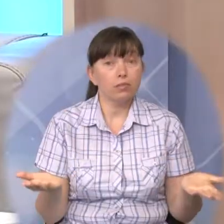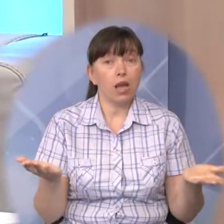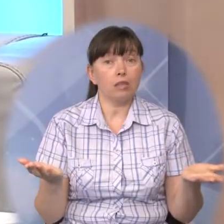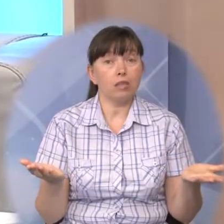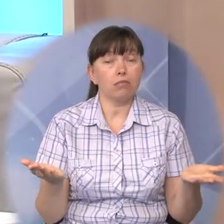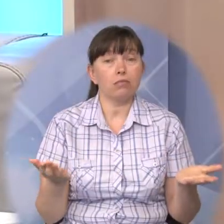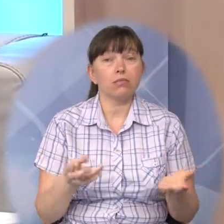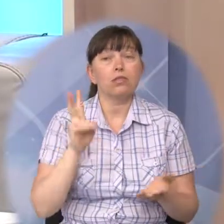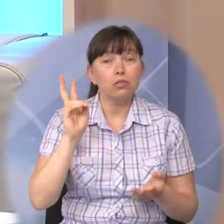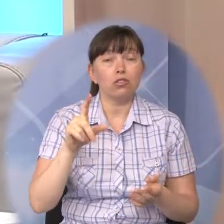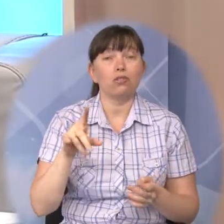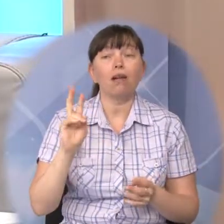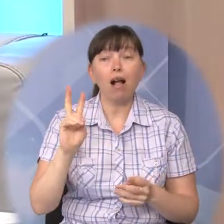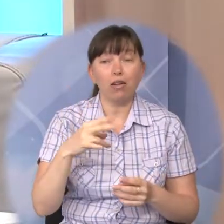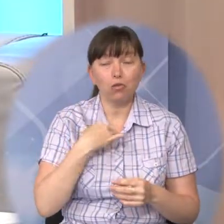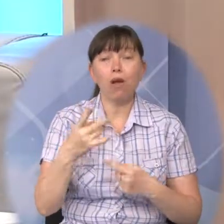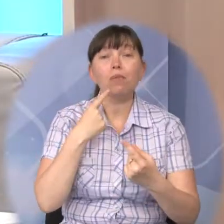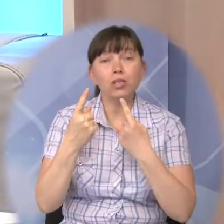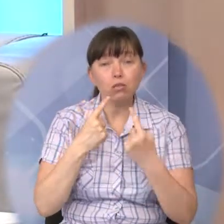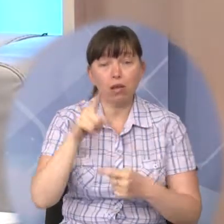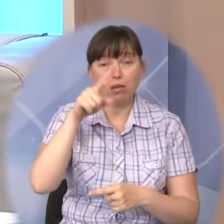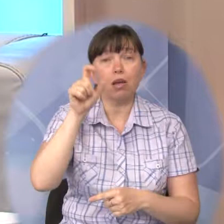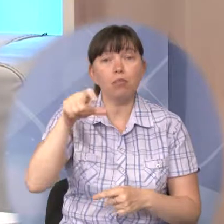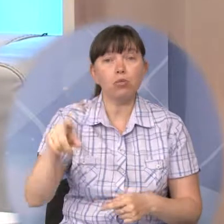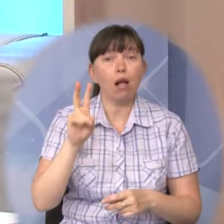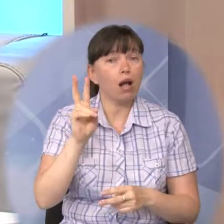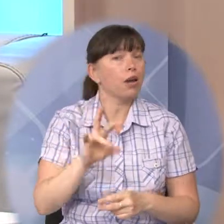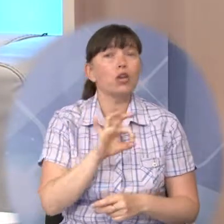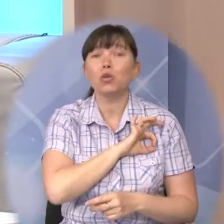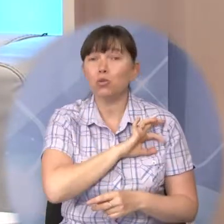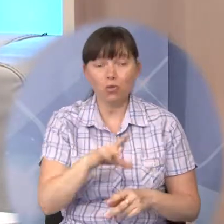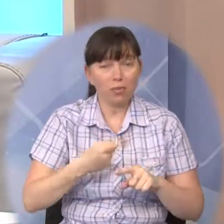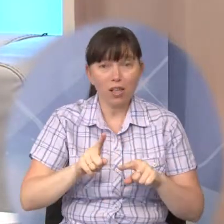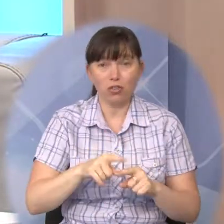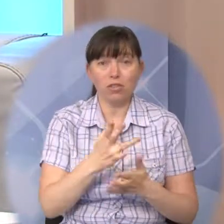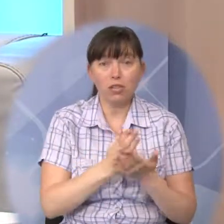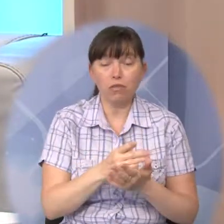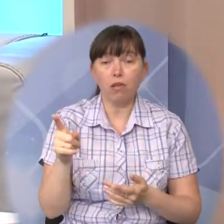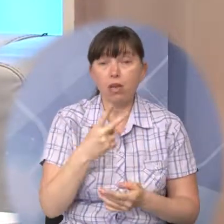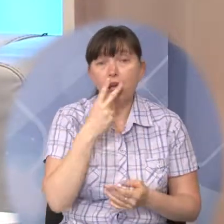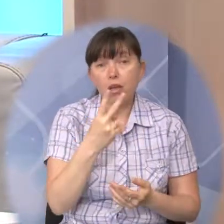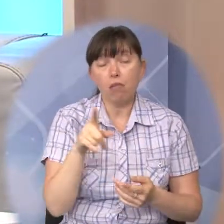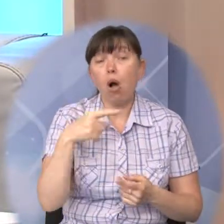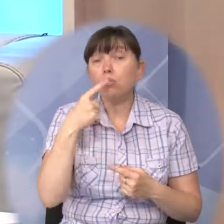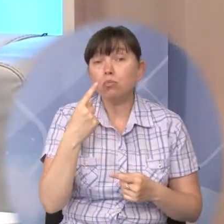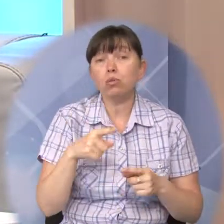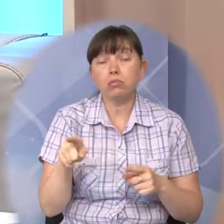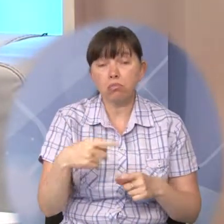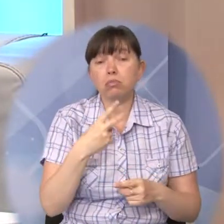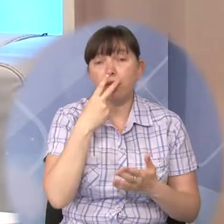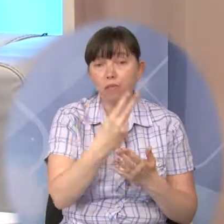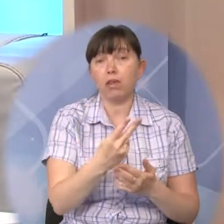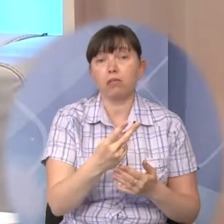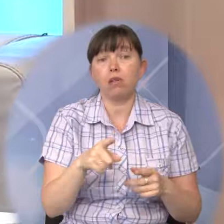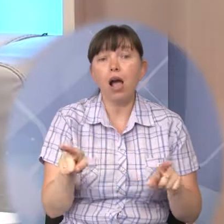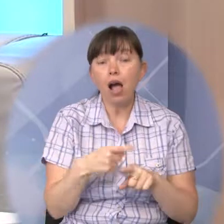Iată beneficiarii cu care am discutat și chiar persoanele care nu beneficiază de aceste servicii ne-au spus că ei văd un